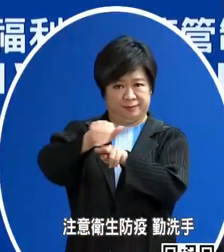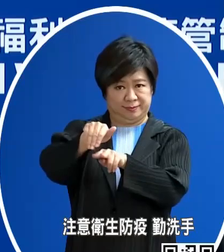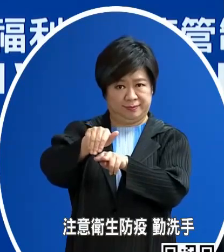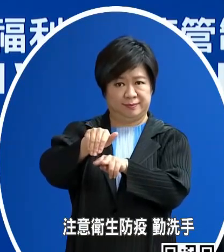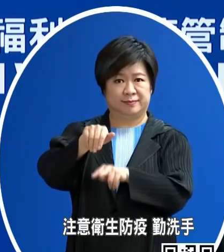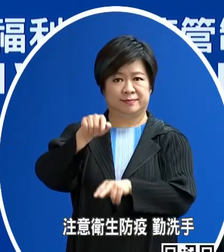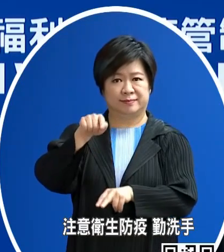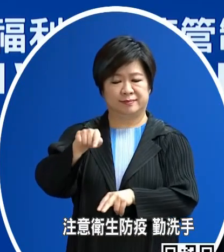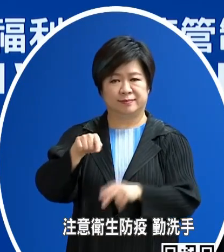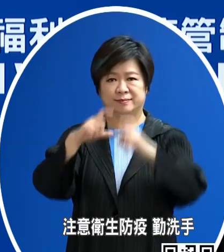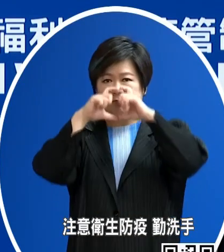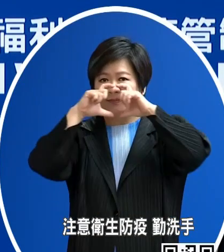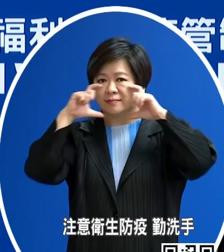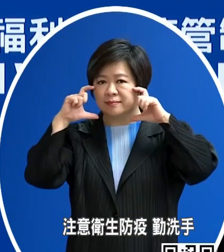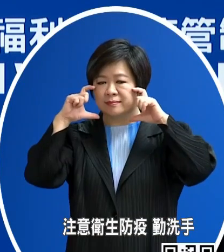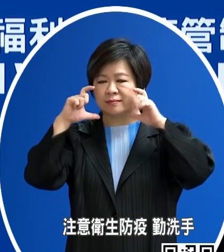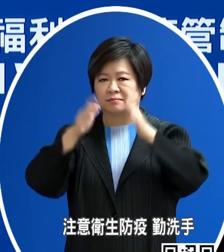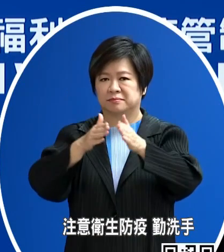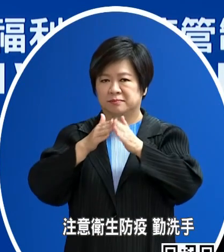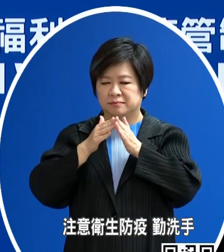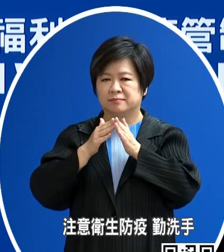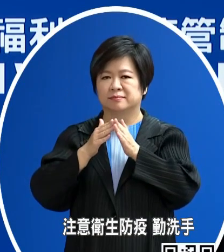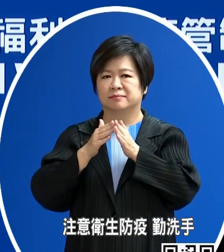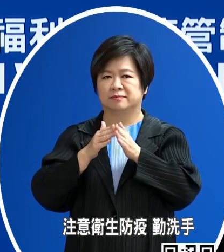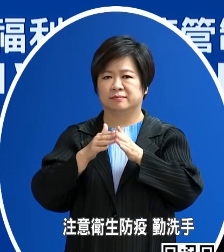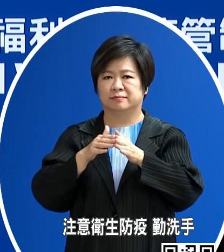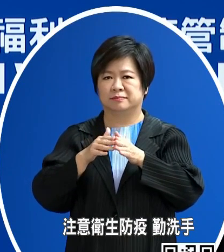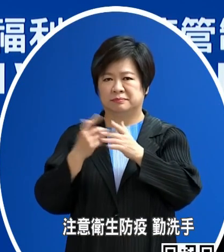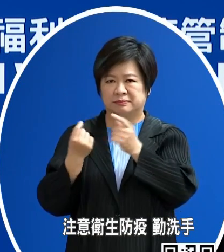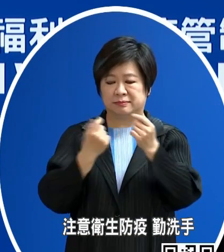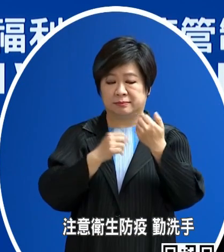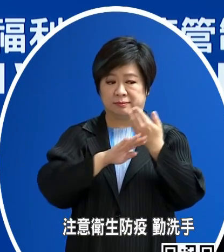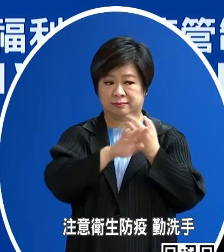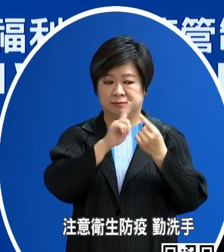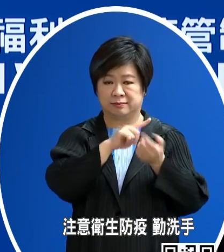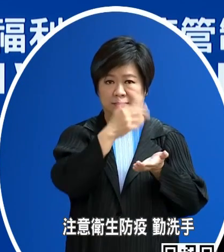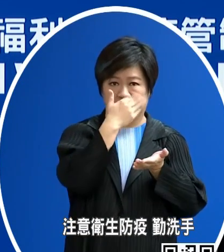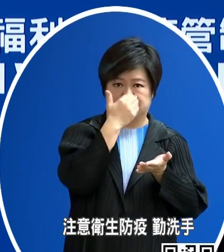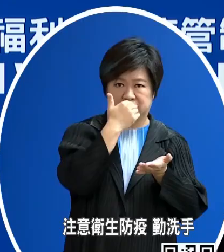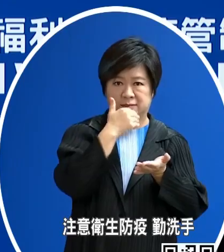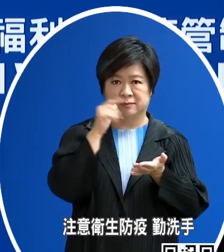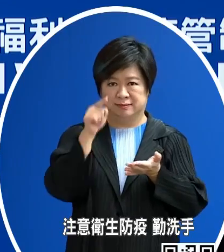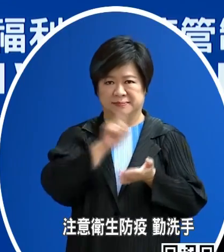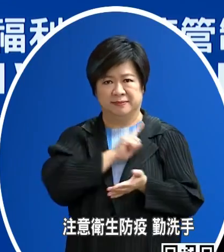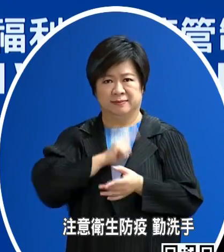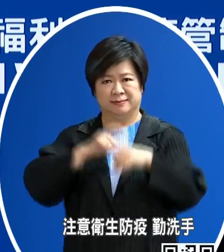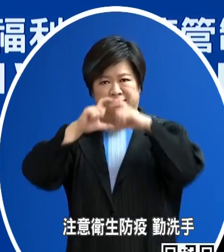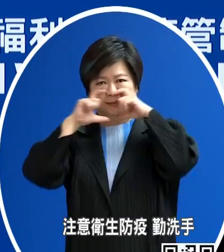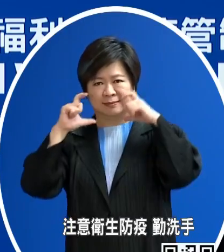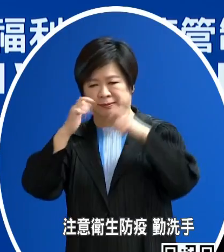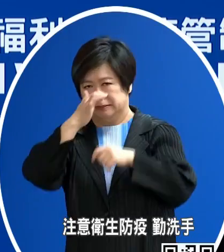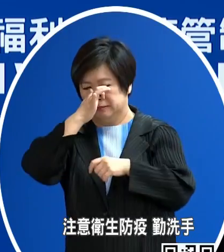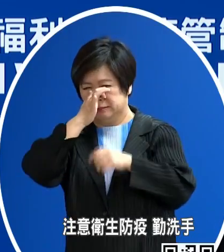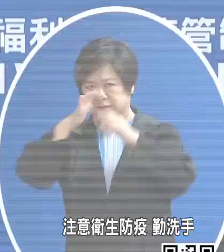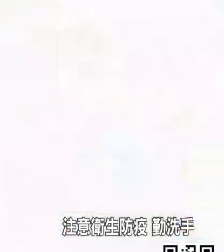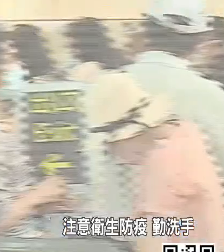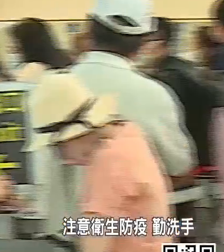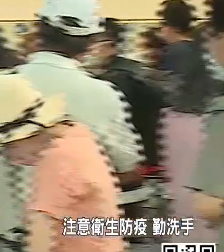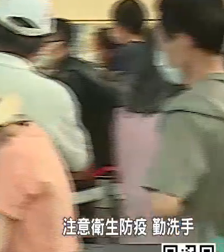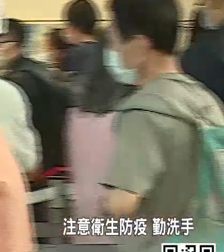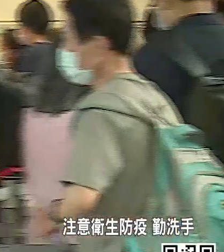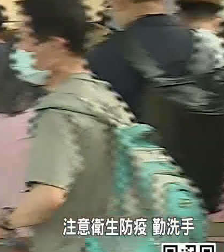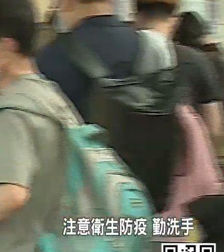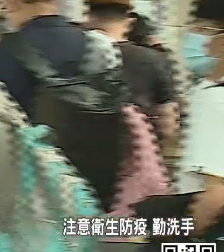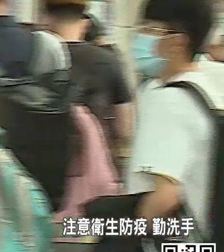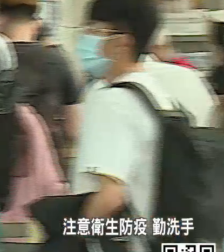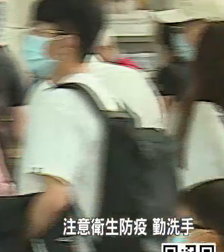里面，能够把口罩戴好。我想别人在吃东西的时候，那特别把口罩戴好，我想就可以了。